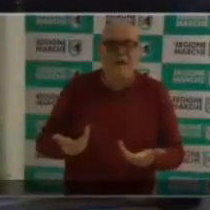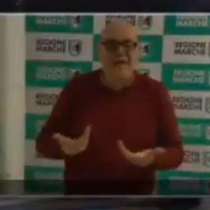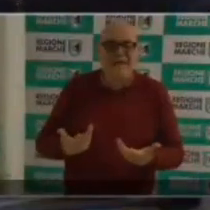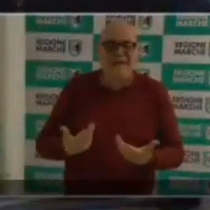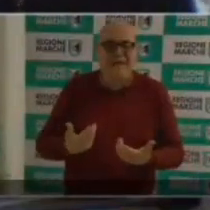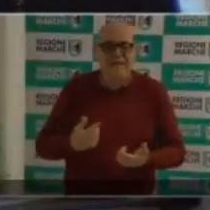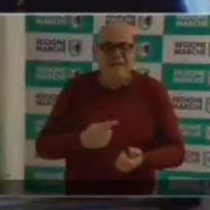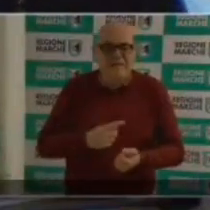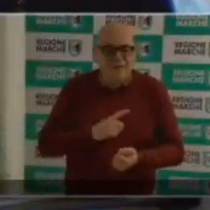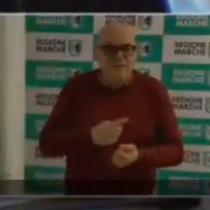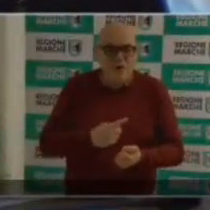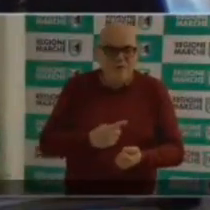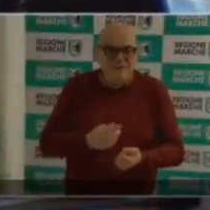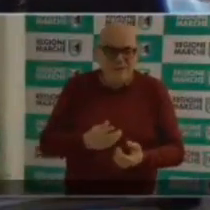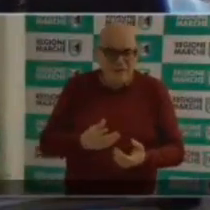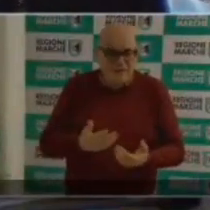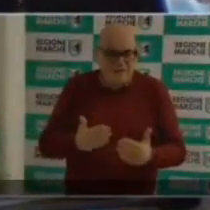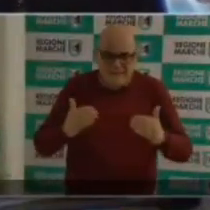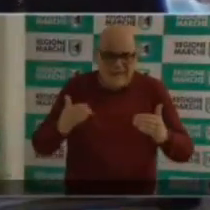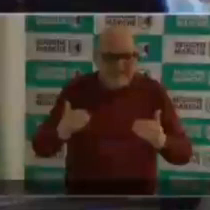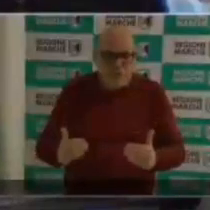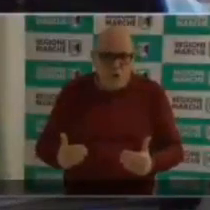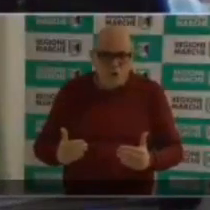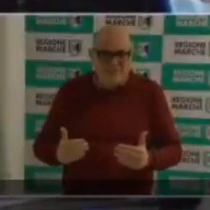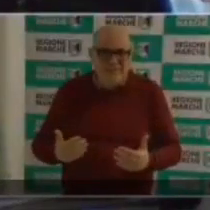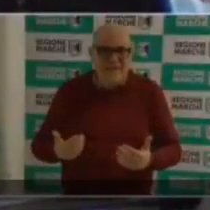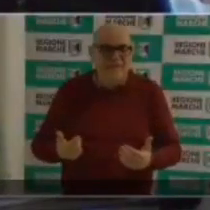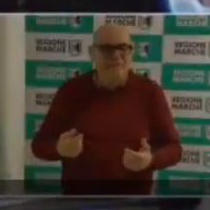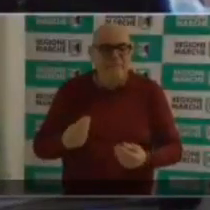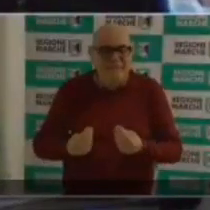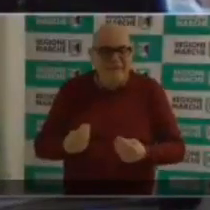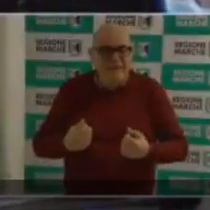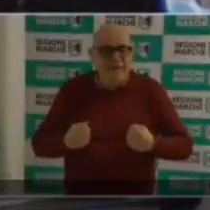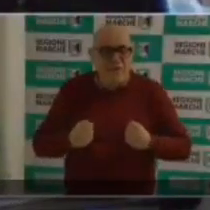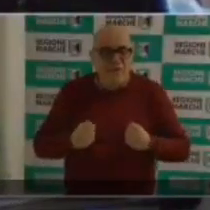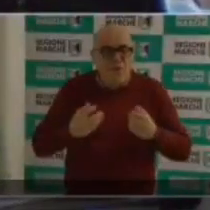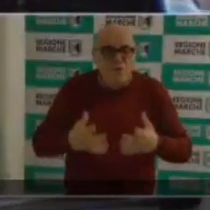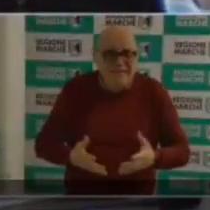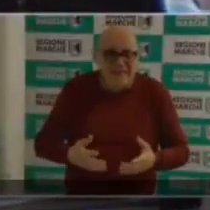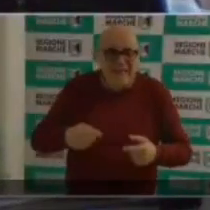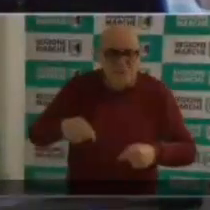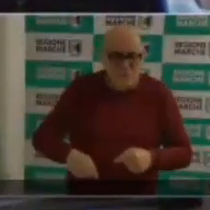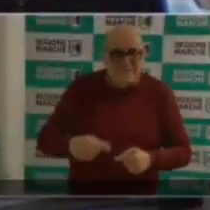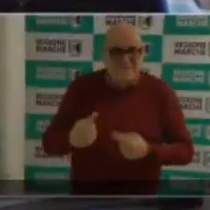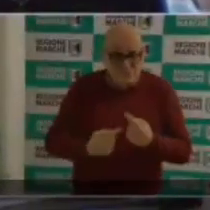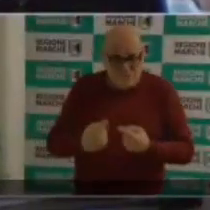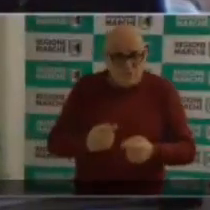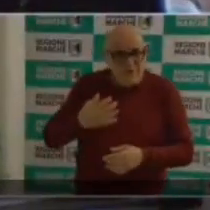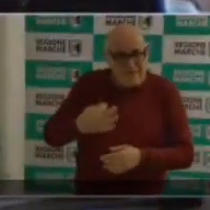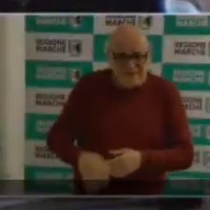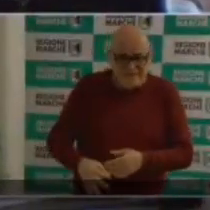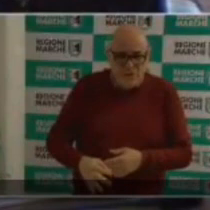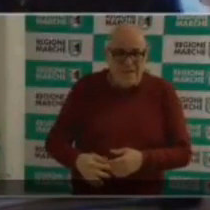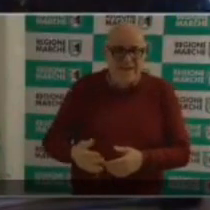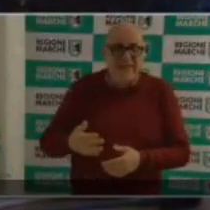di apporto del volontariato, perché comunque fare volontariato in un momento così particolare è comunque difficile, non tutti